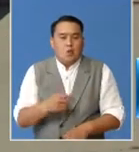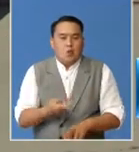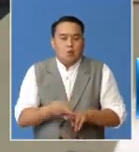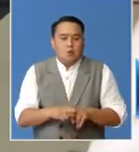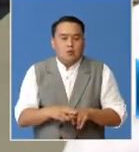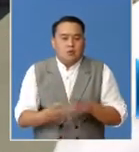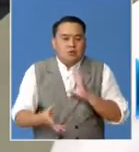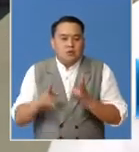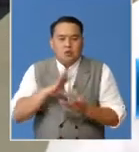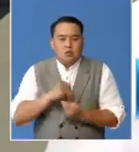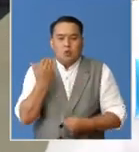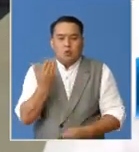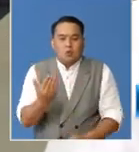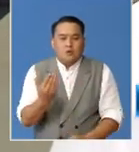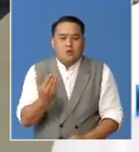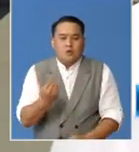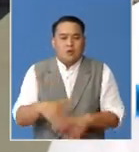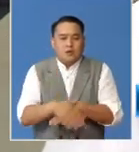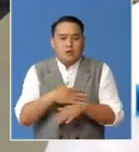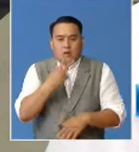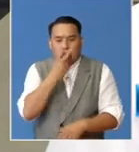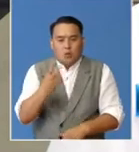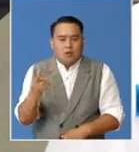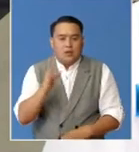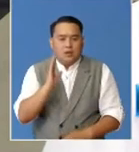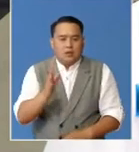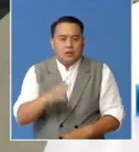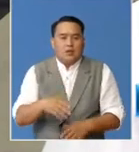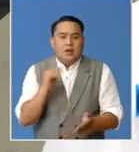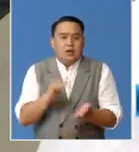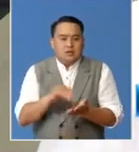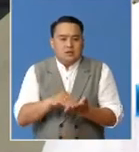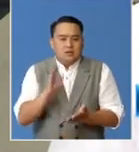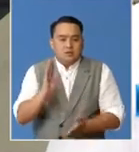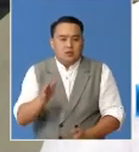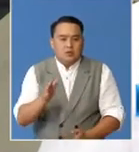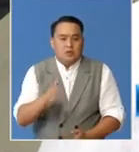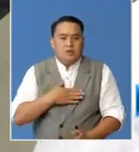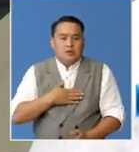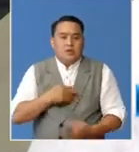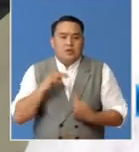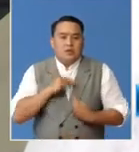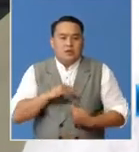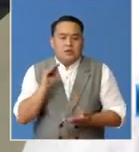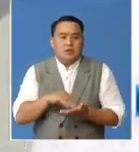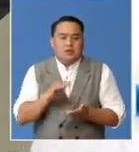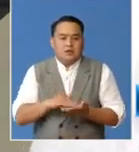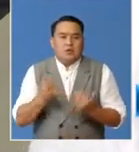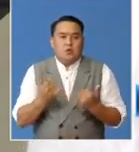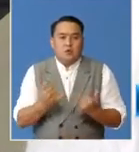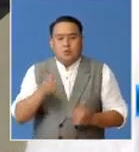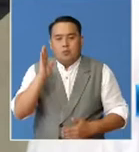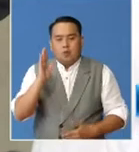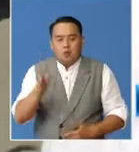түбінде оны ел көреді, жұрт көреді, ел бағалайды. Мен бүгін Азекең еңбегін бағалады деп есептеймін.